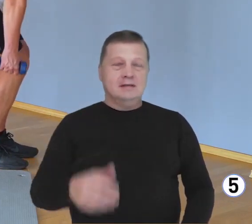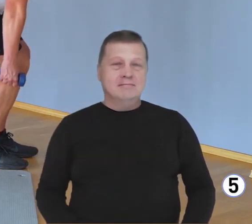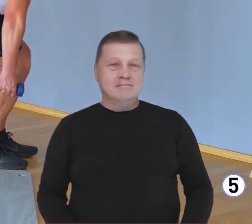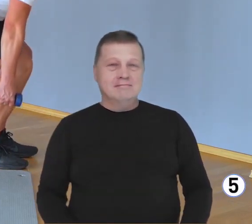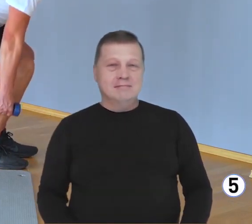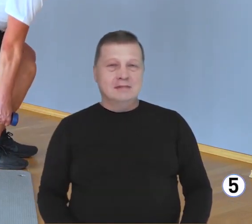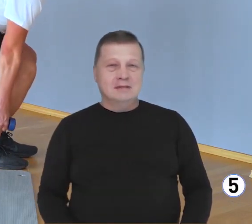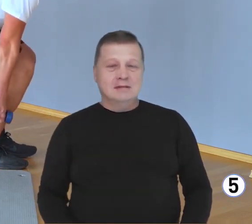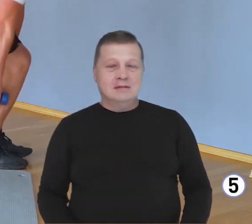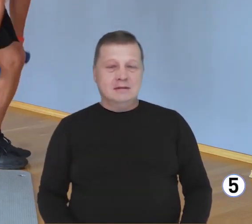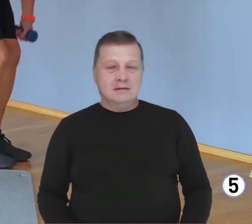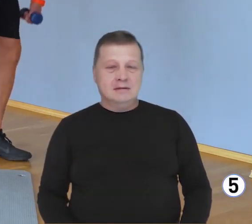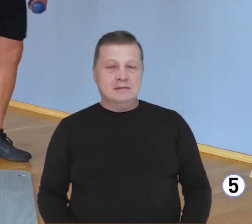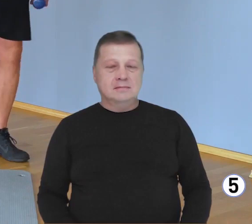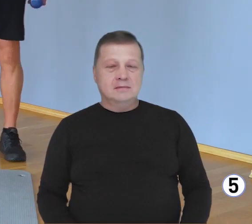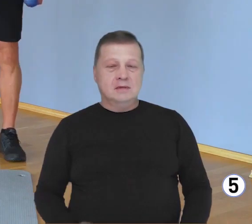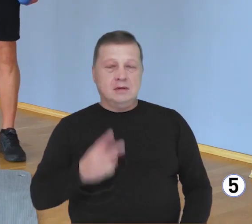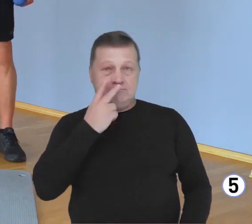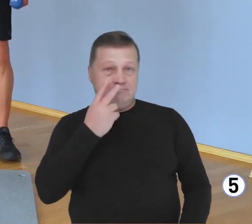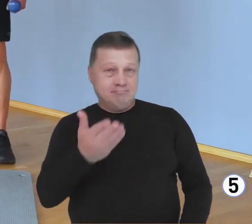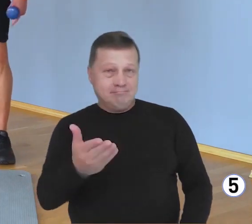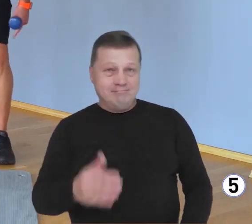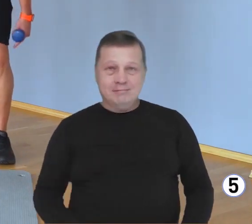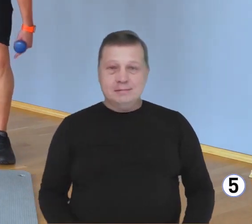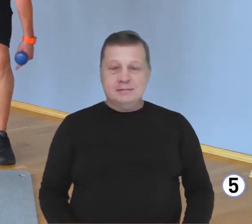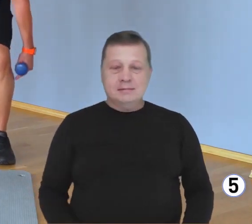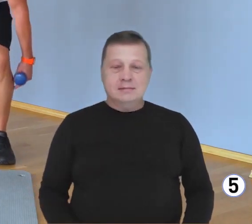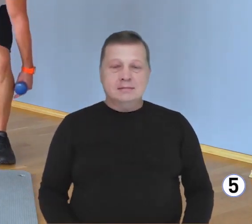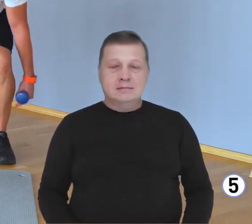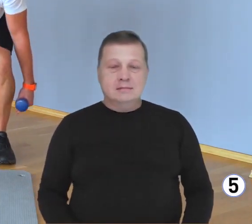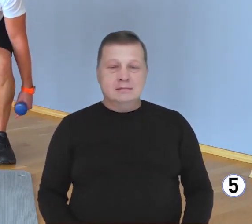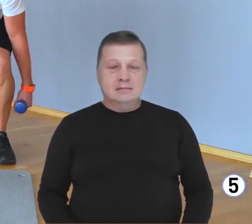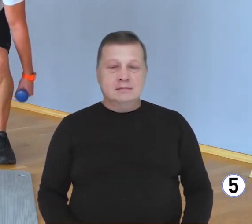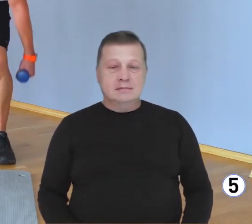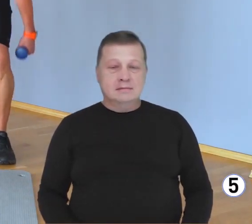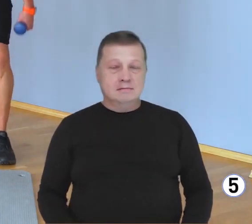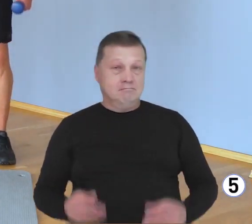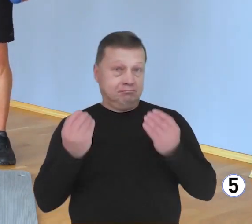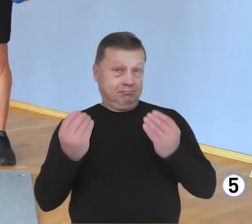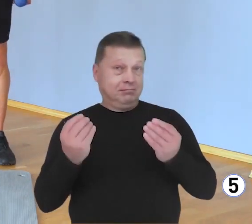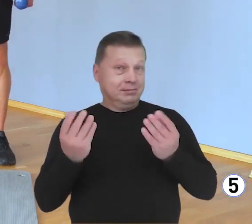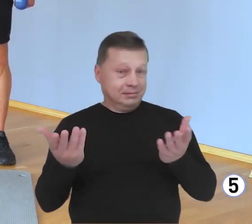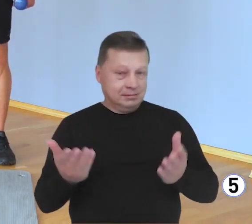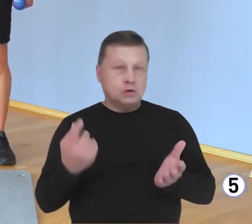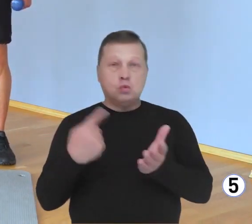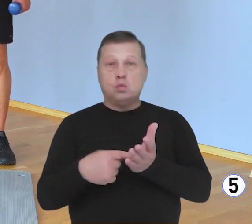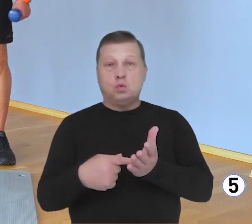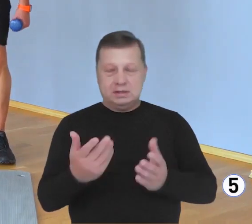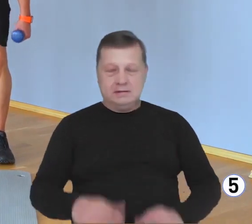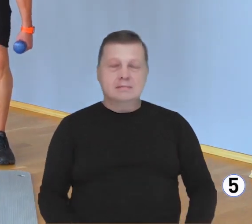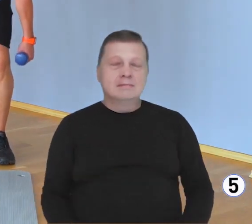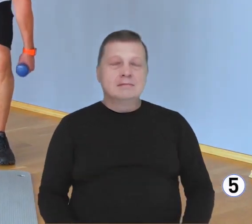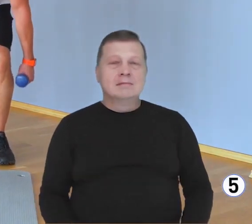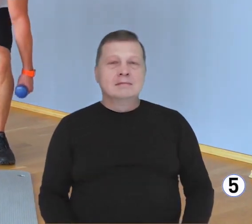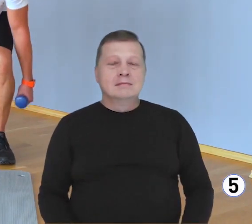jedno. Świetnie, przodem, popatrzcie. Teraz świetnie.